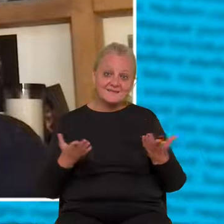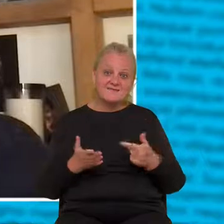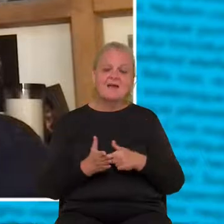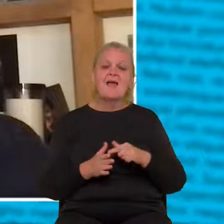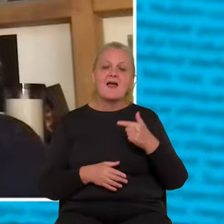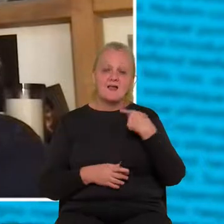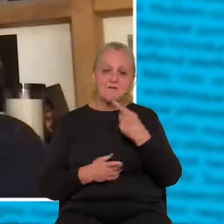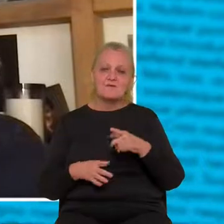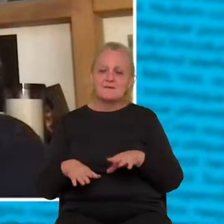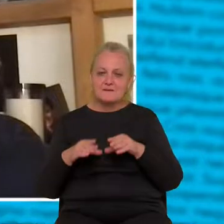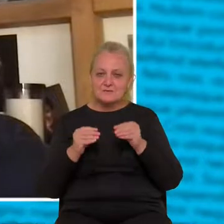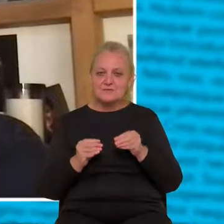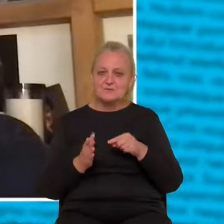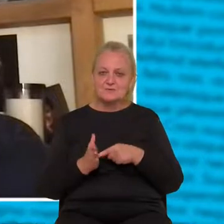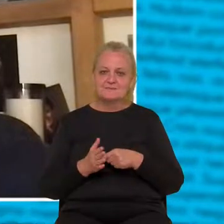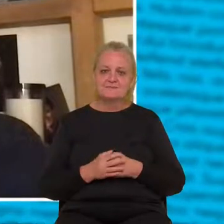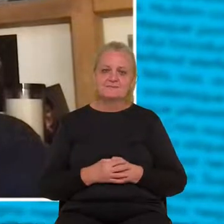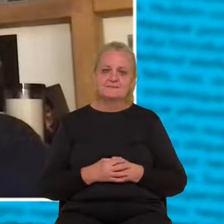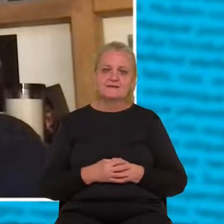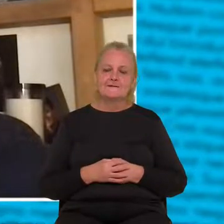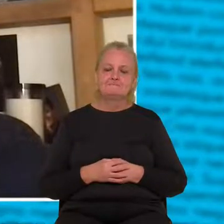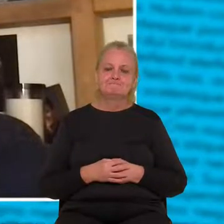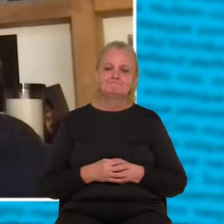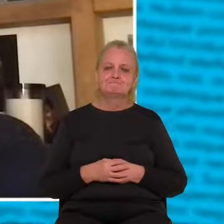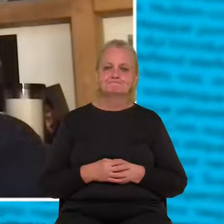mówiłem na samym początku,